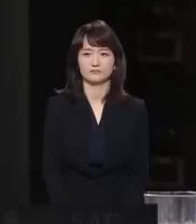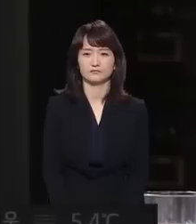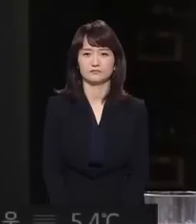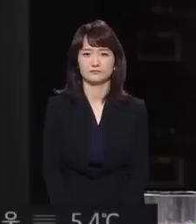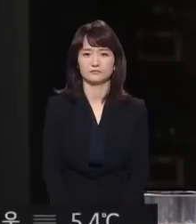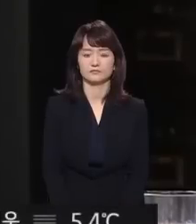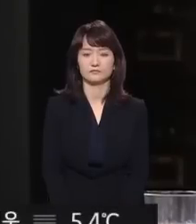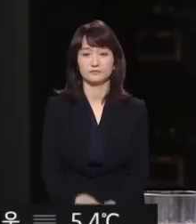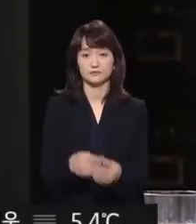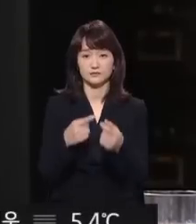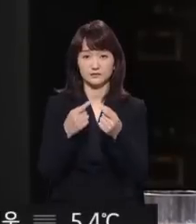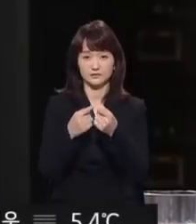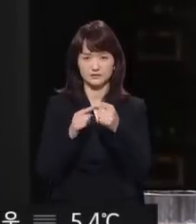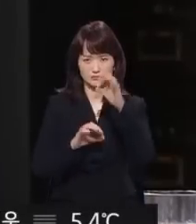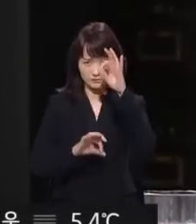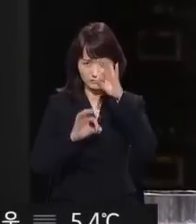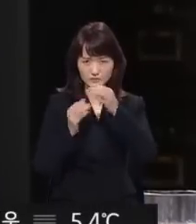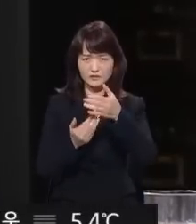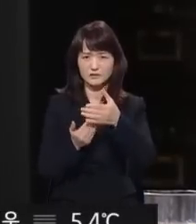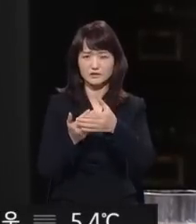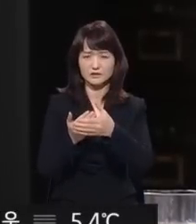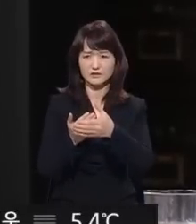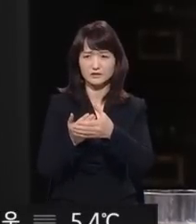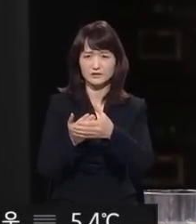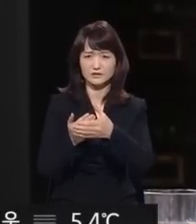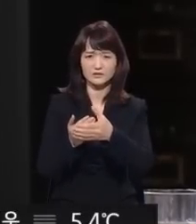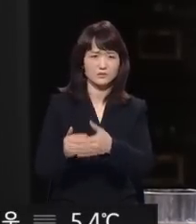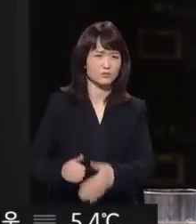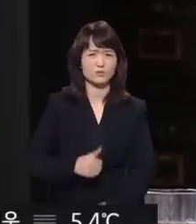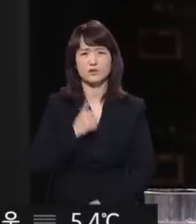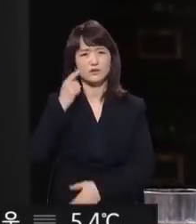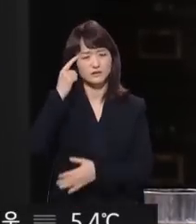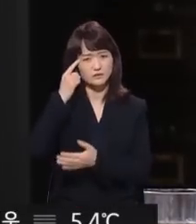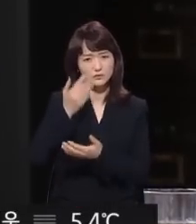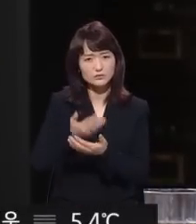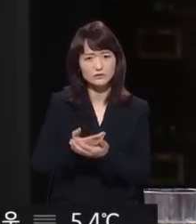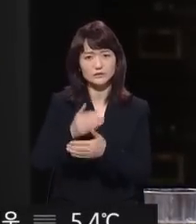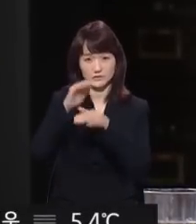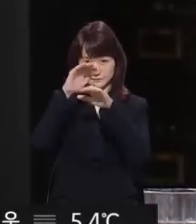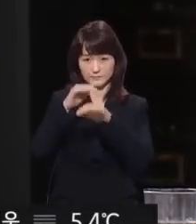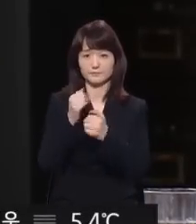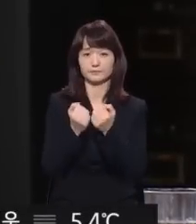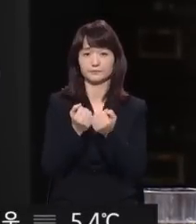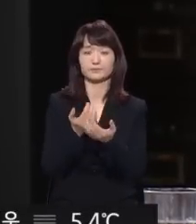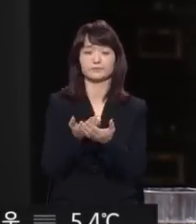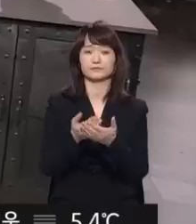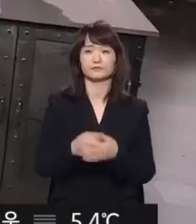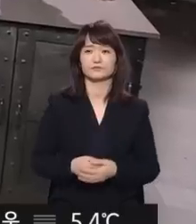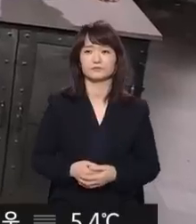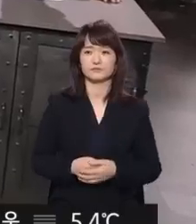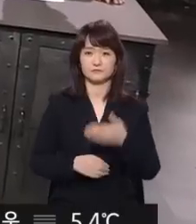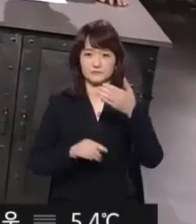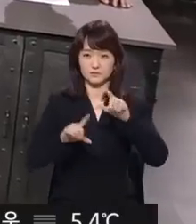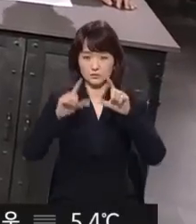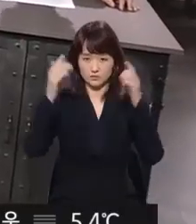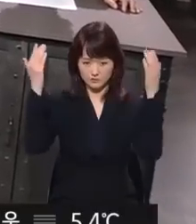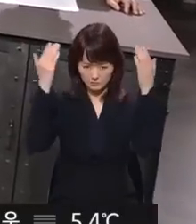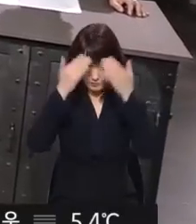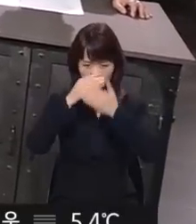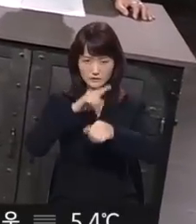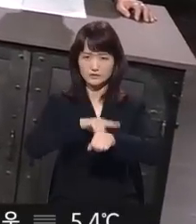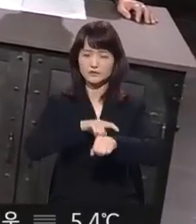자 첫 번째 사건부터 참 화가 나고 충격적입니다 내용 좀 설명해 주시죠네 지난 9일 밤 11시